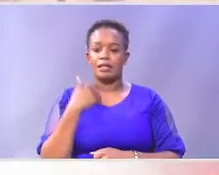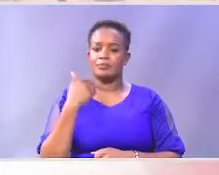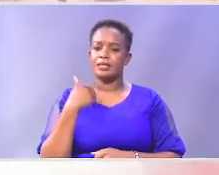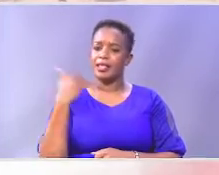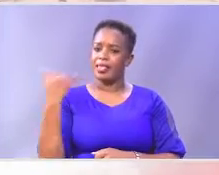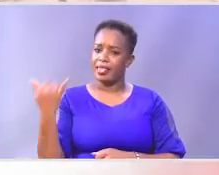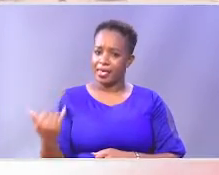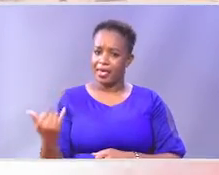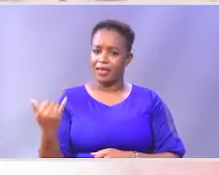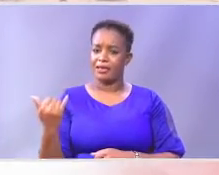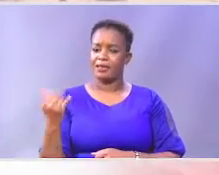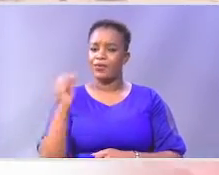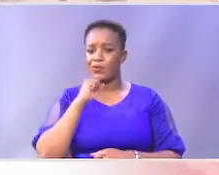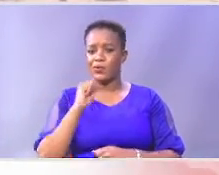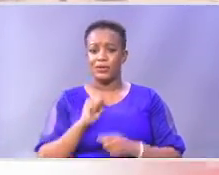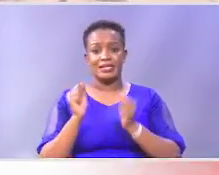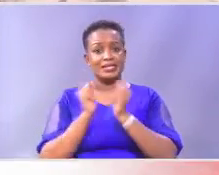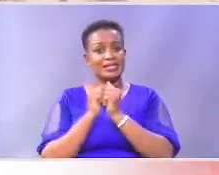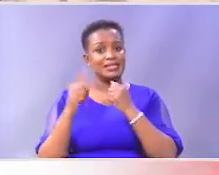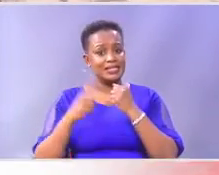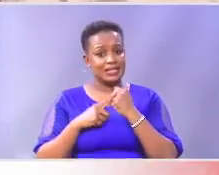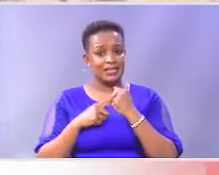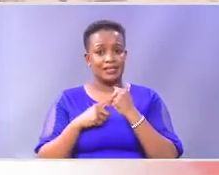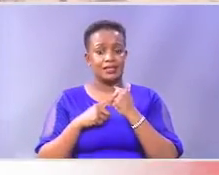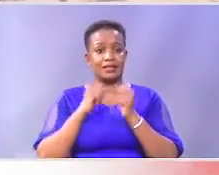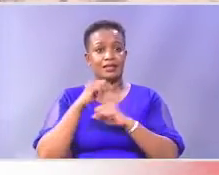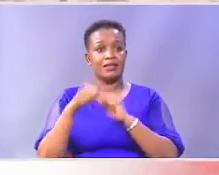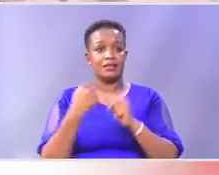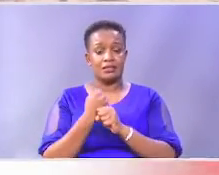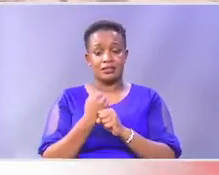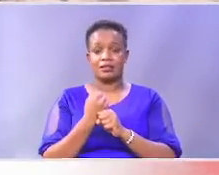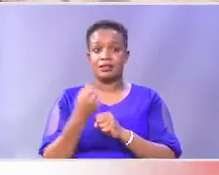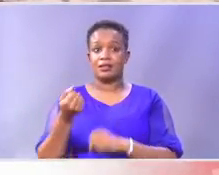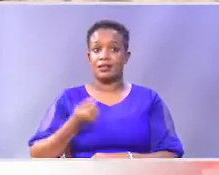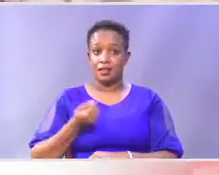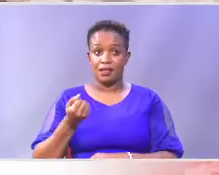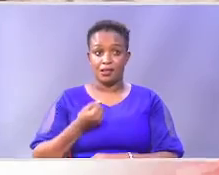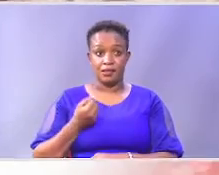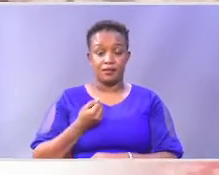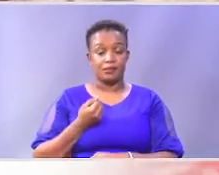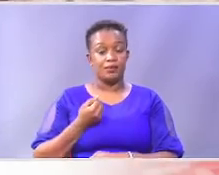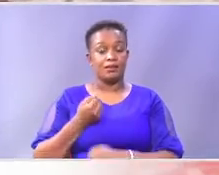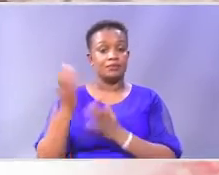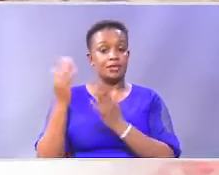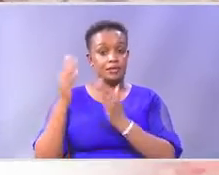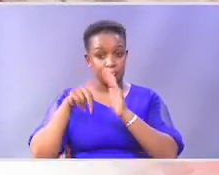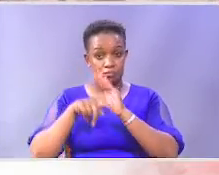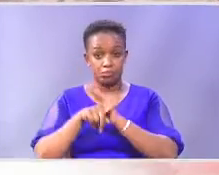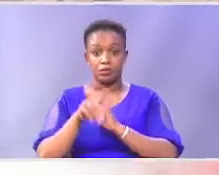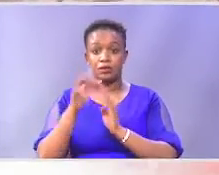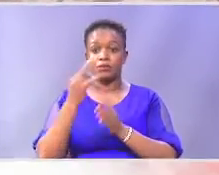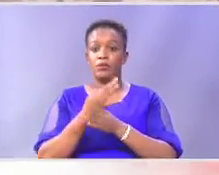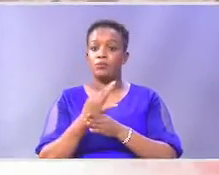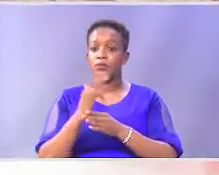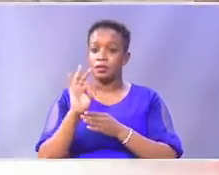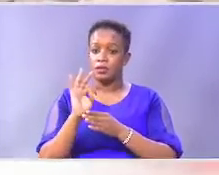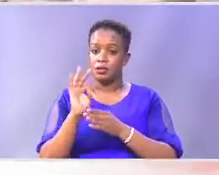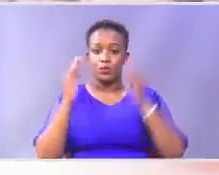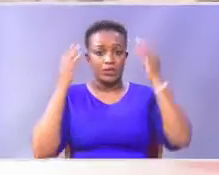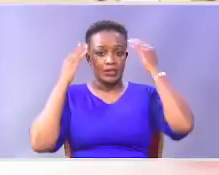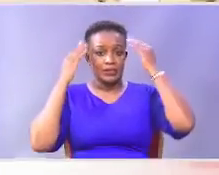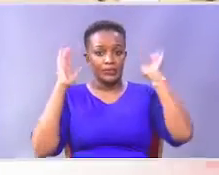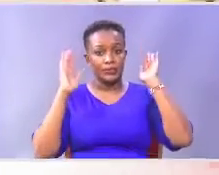Young 16 years so form 3 so